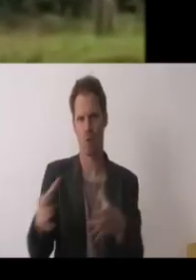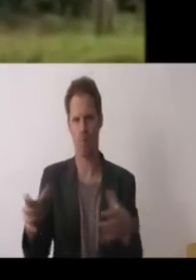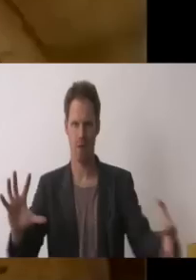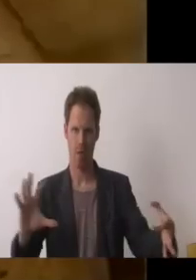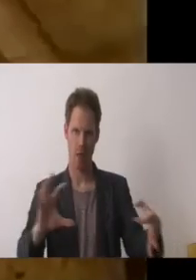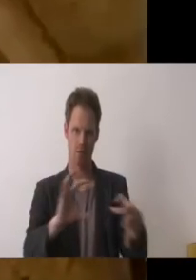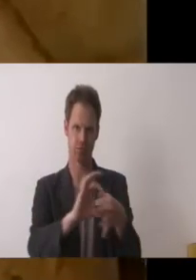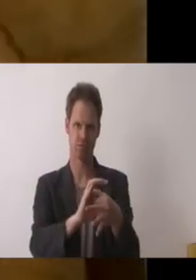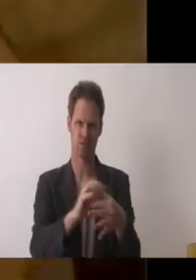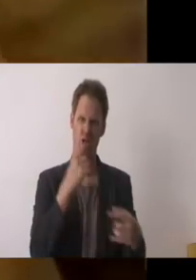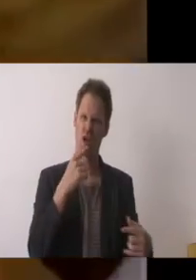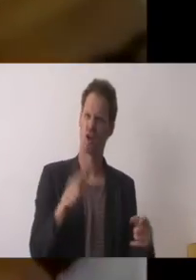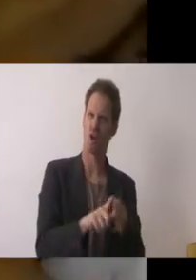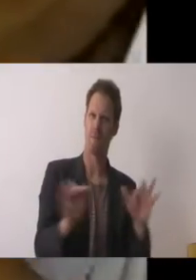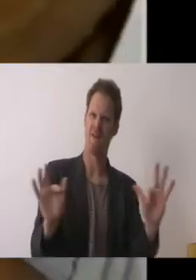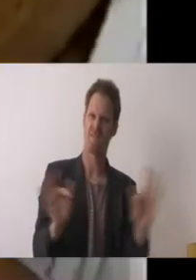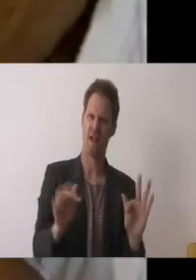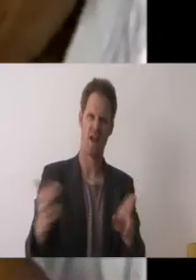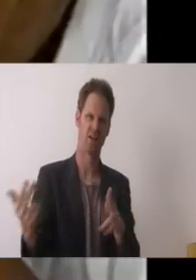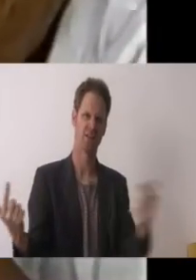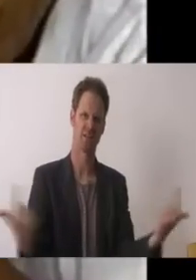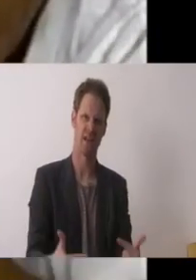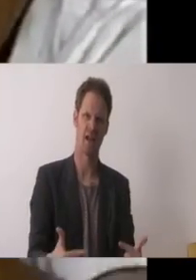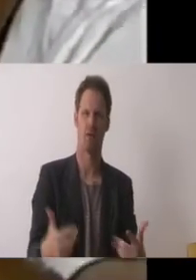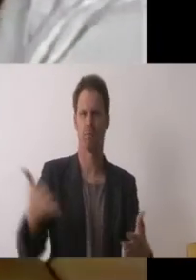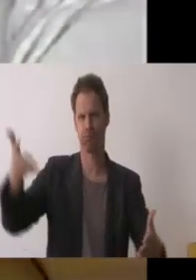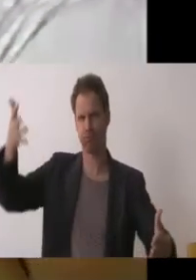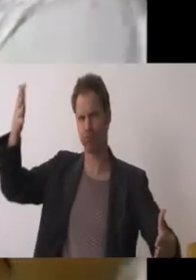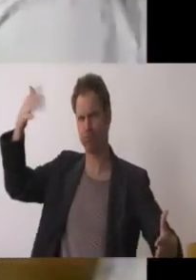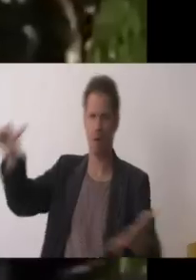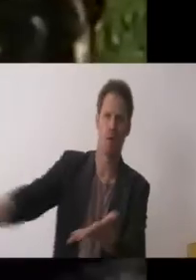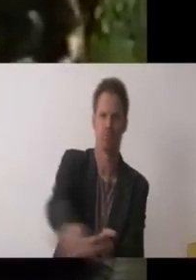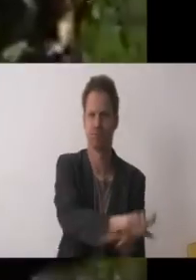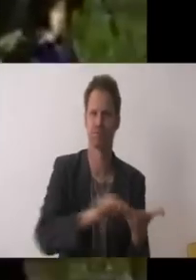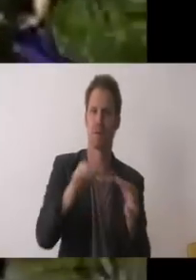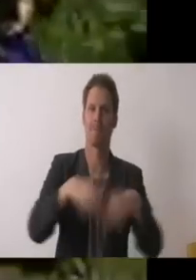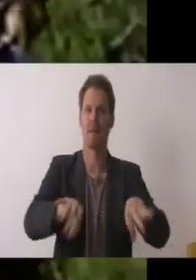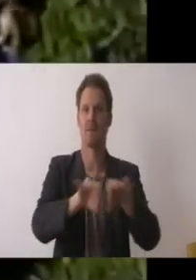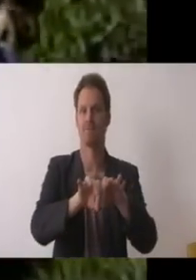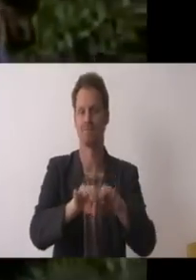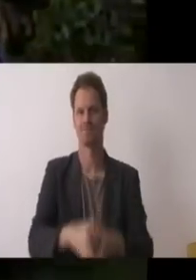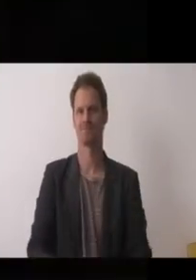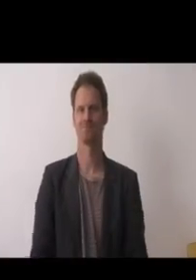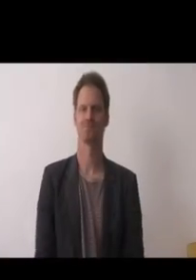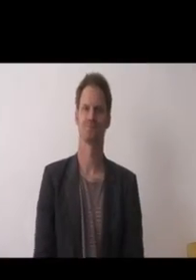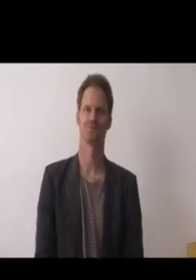respectent leurs paroles, pour en finir avec cette guerre fratricide qui détruit le pays depuis si longtemps.